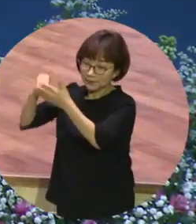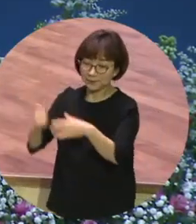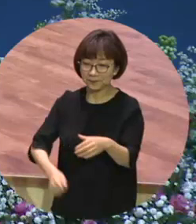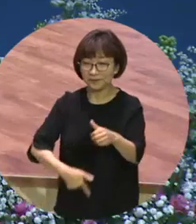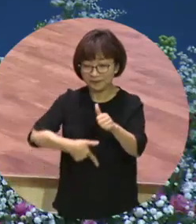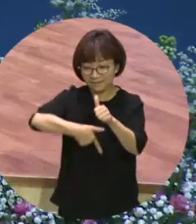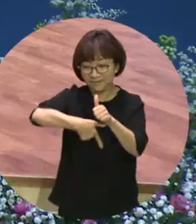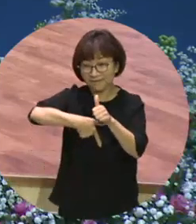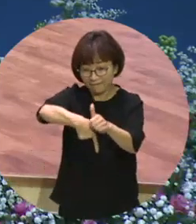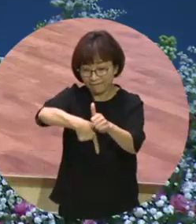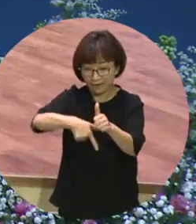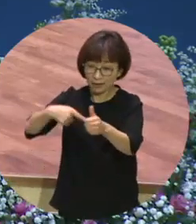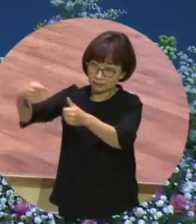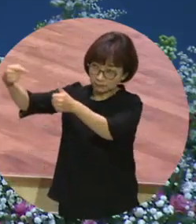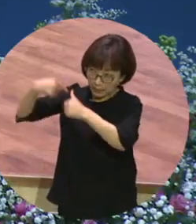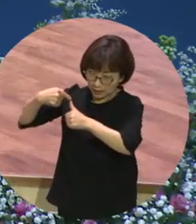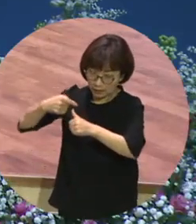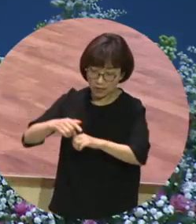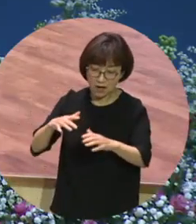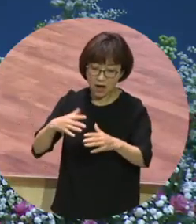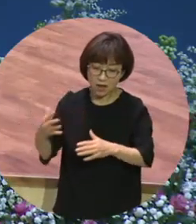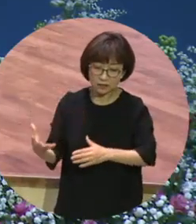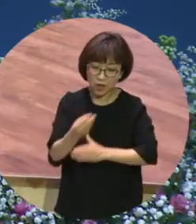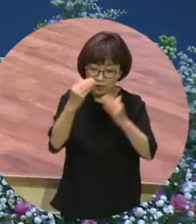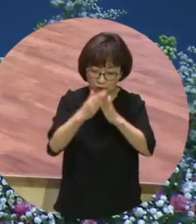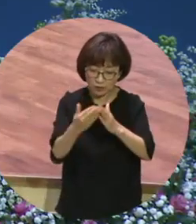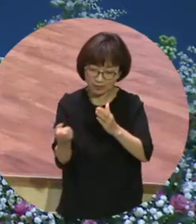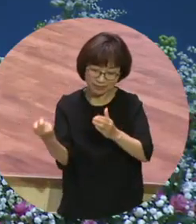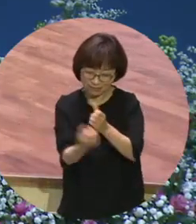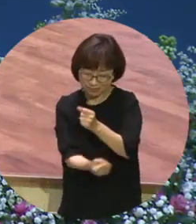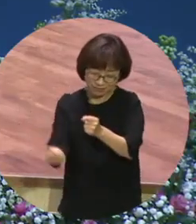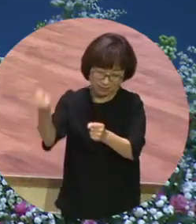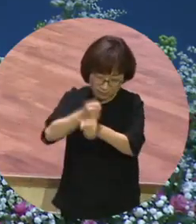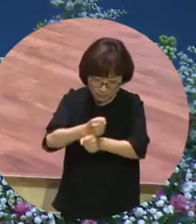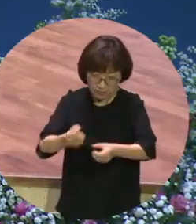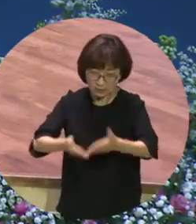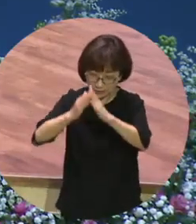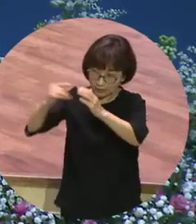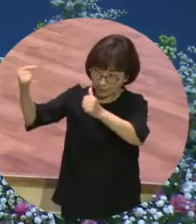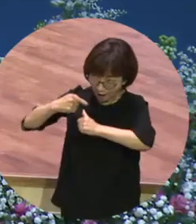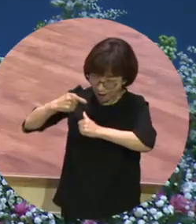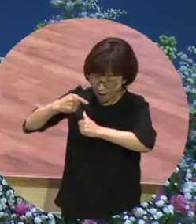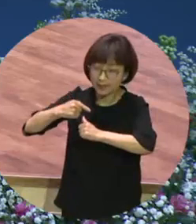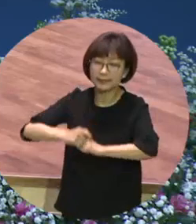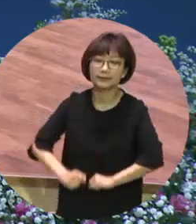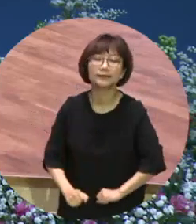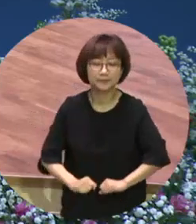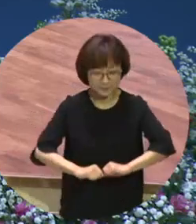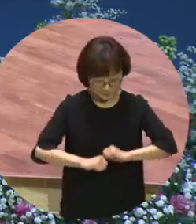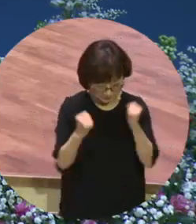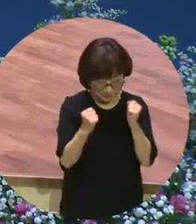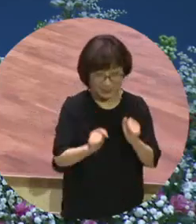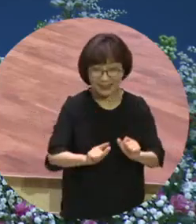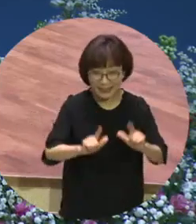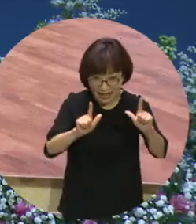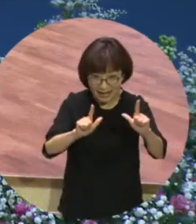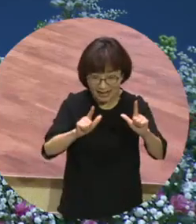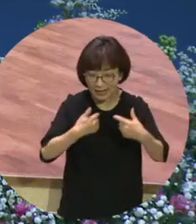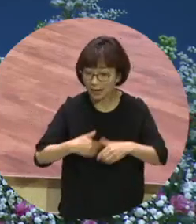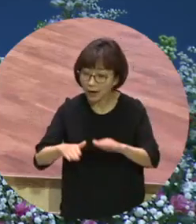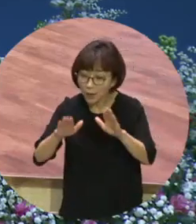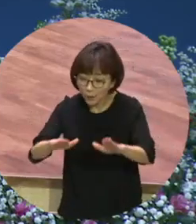다시, 그날, 그게 오늘이에요. 오늘부터 내가 네게 복을